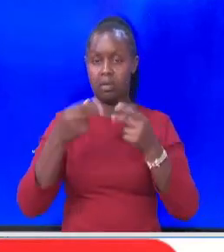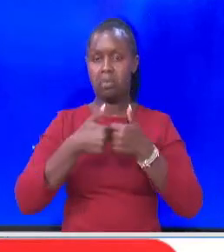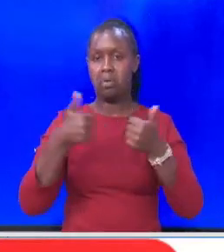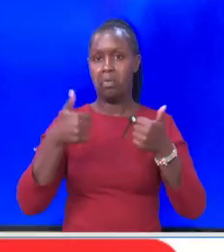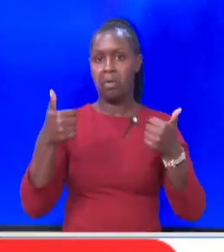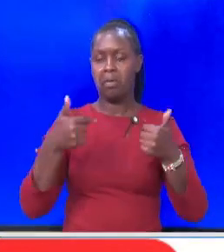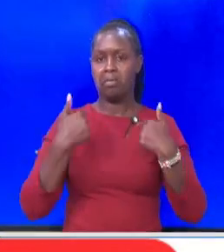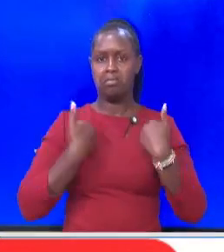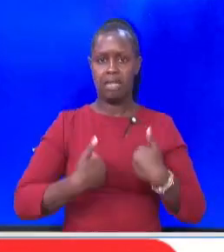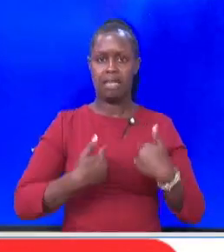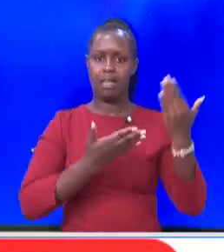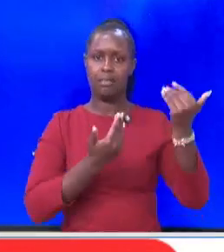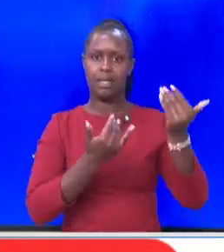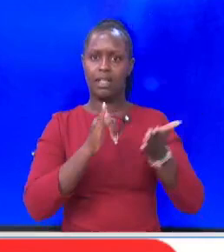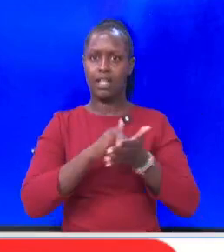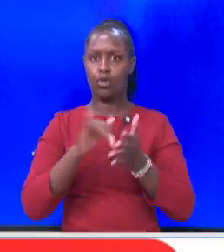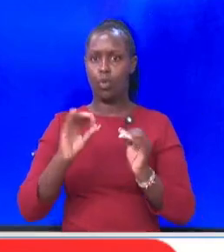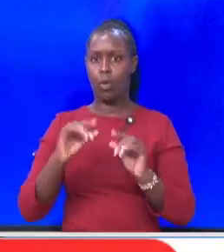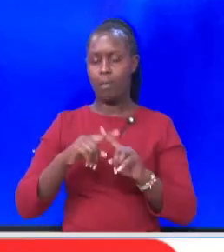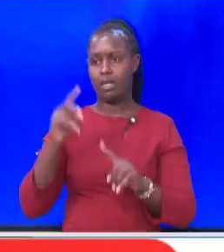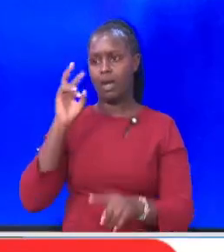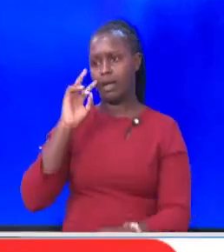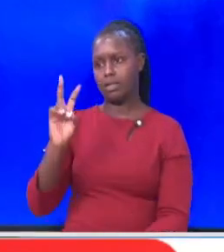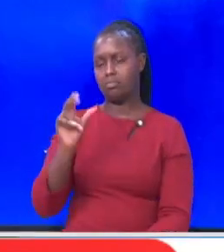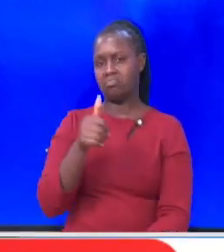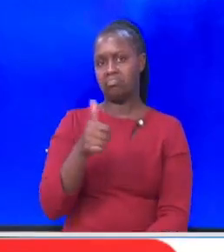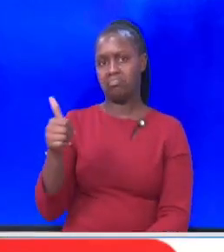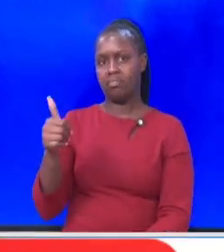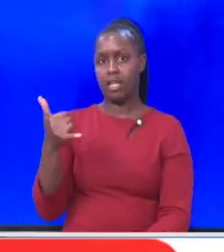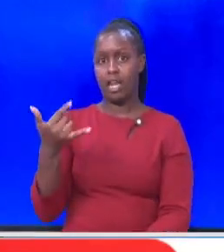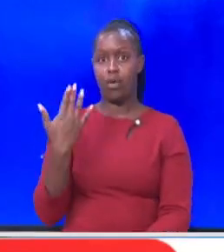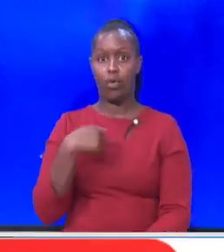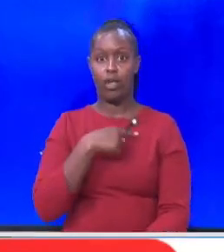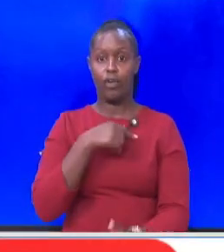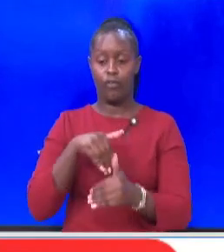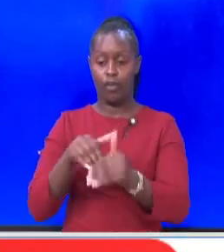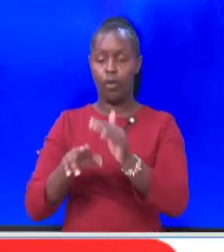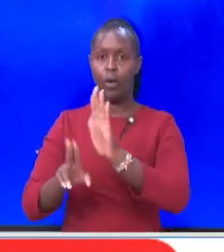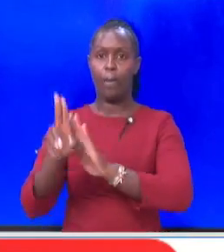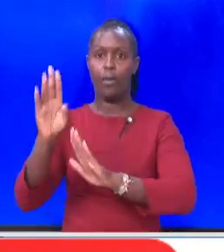wamecheza vizuri sana. So wacha tu kuendeleshe hapo katika hii game yetu ambayo inafuatia